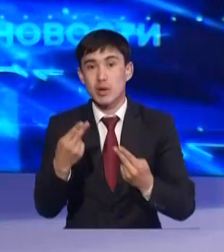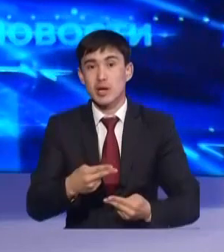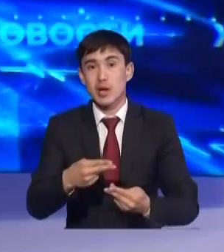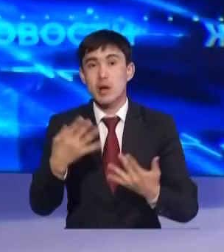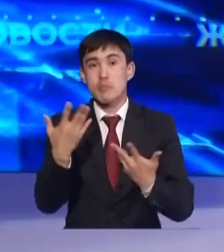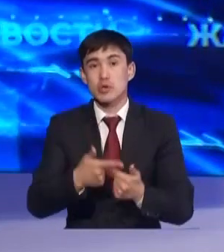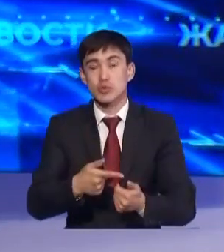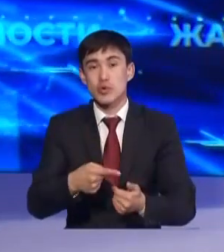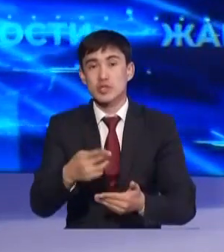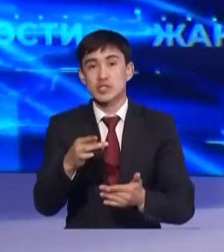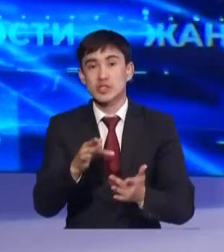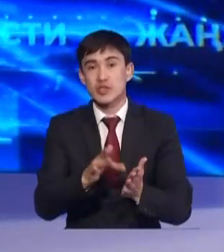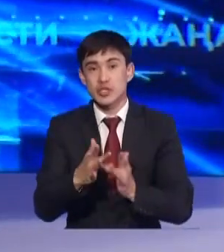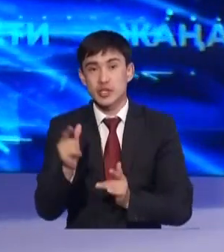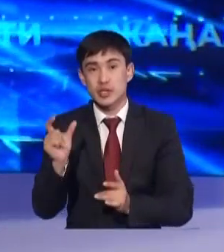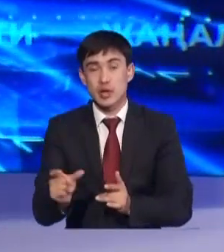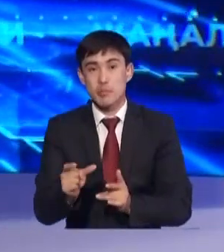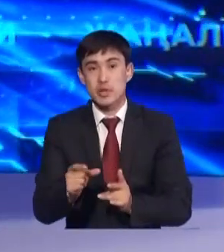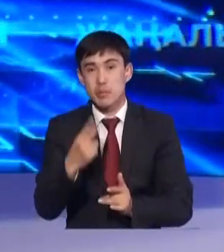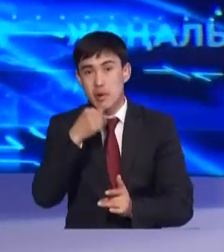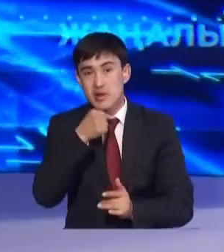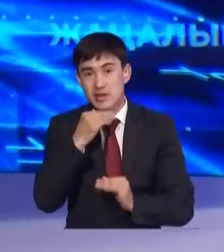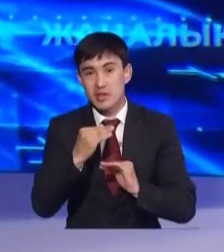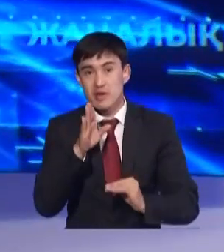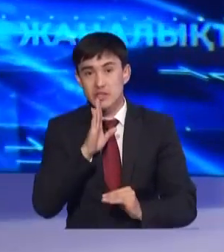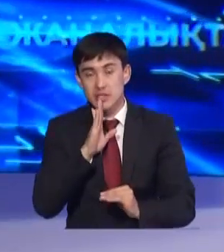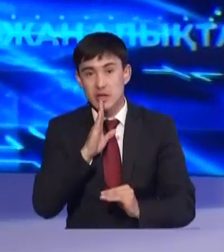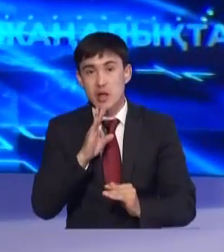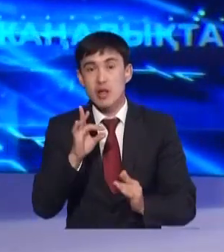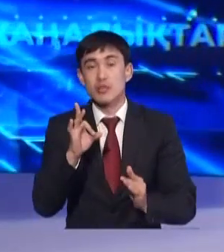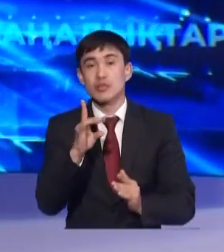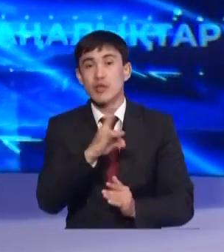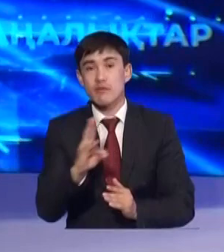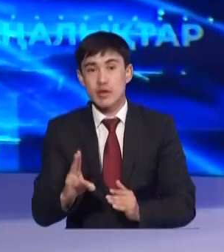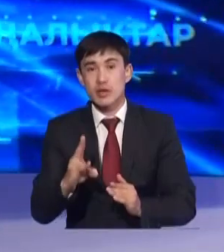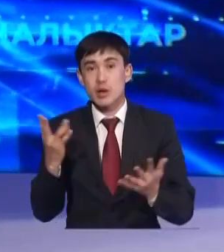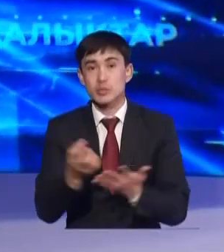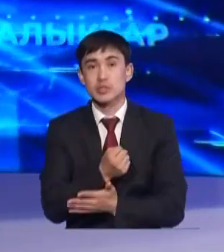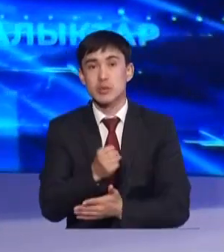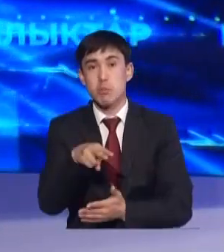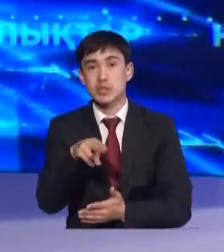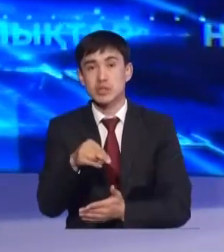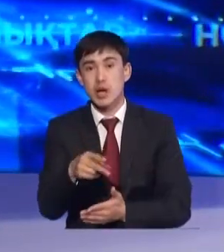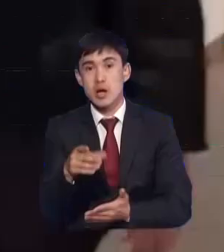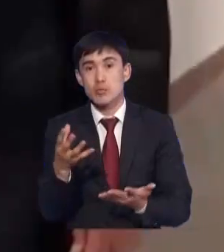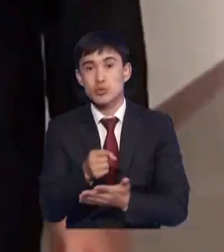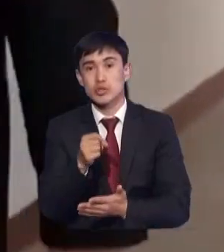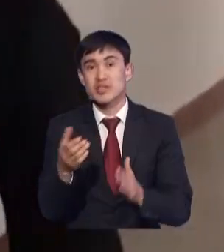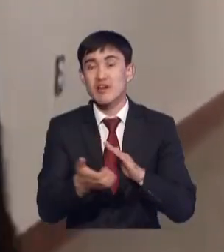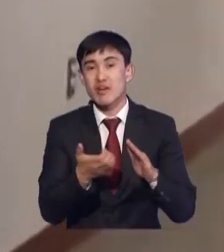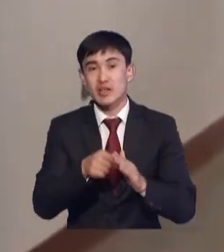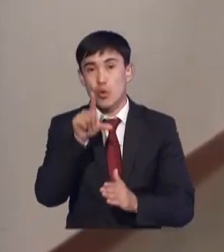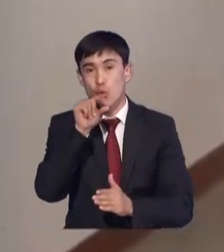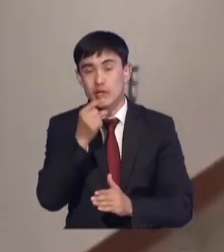и несовершеннолетней девочкой А вот в Норвегии перед пасхой обнаружили дефицит куриных яиц